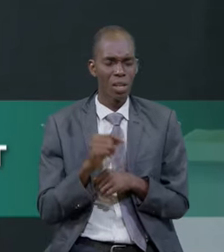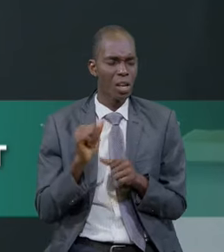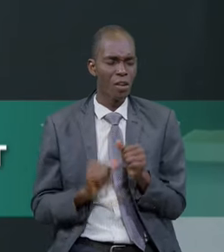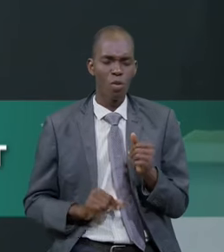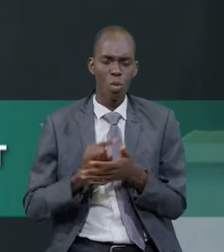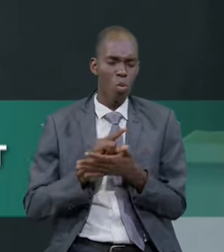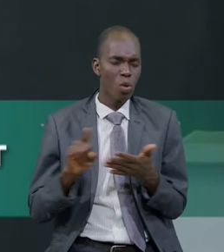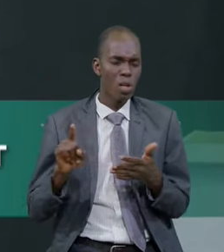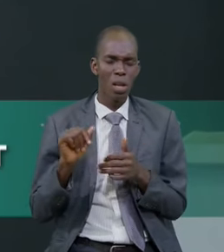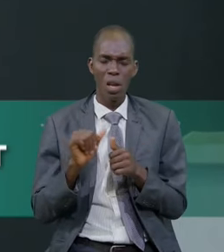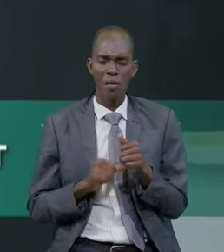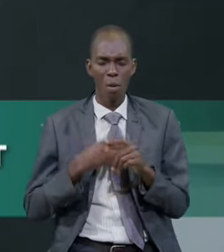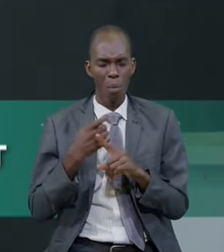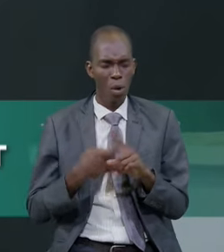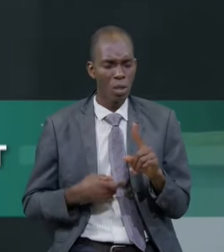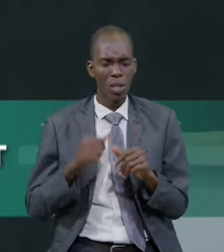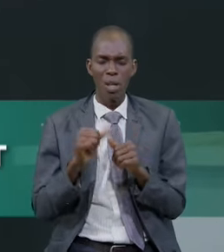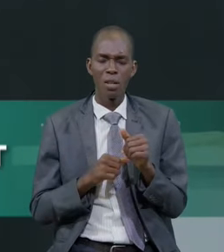année, 300 ans,